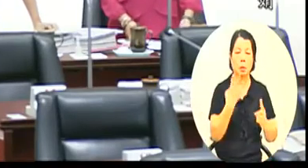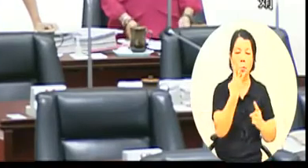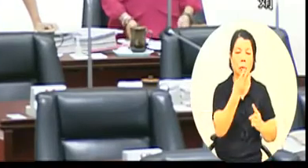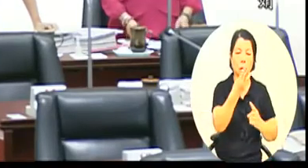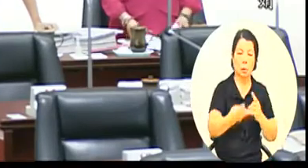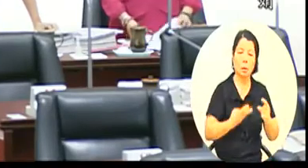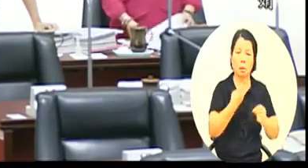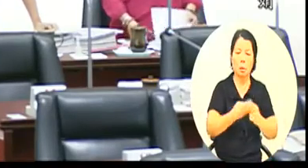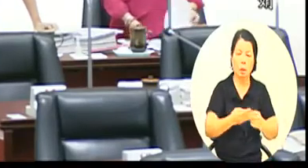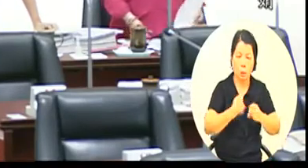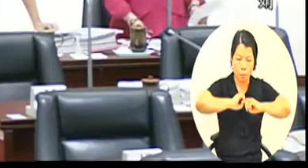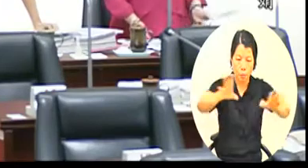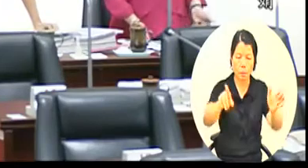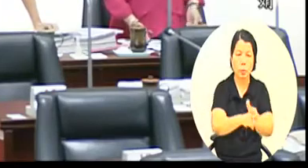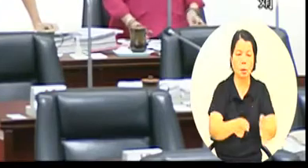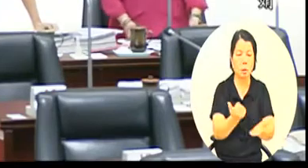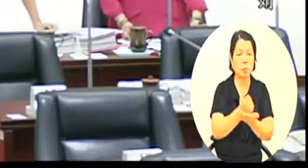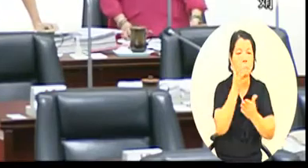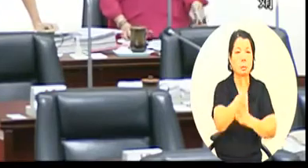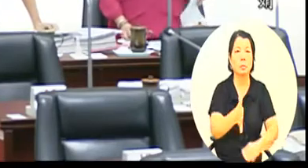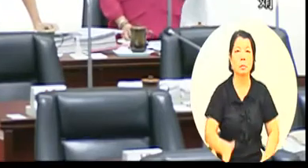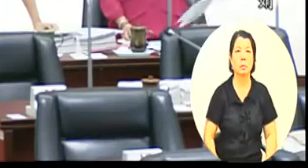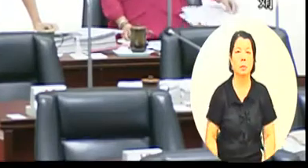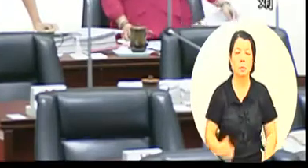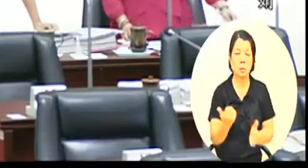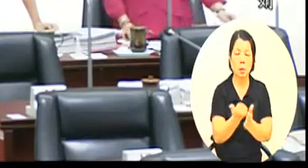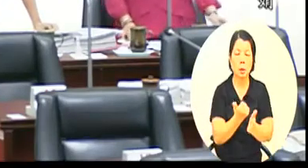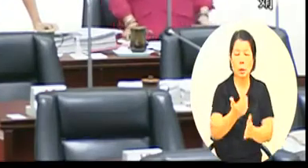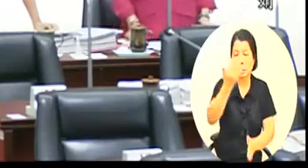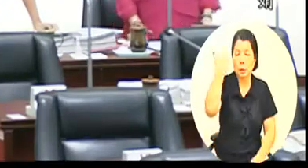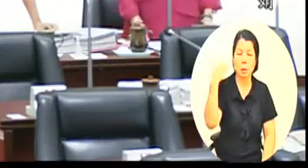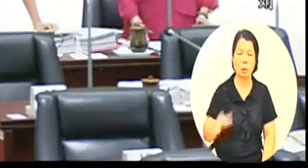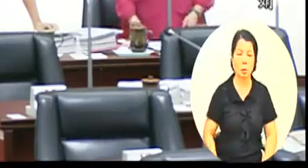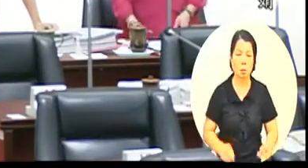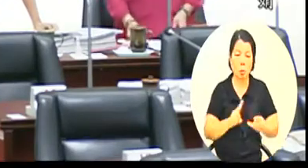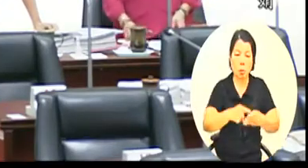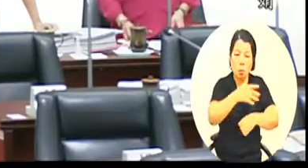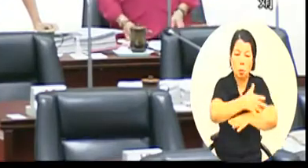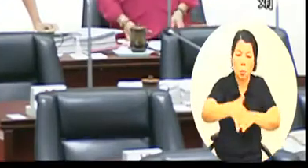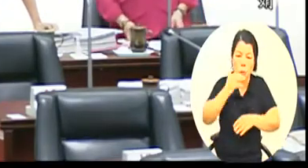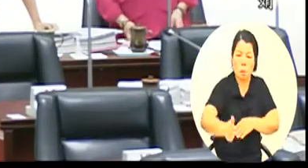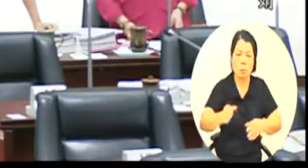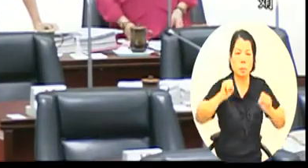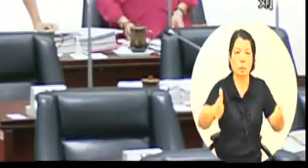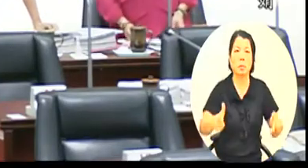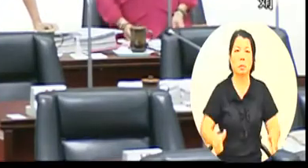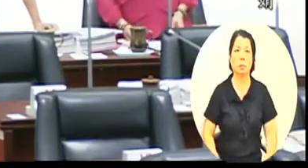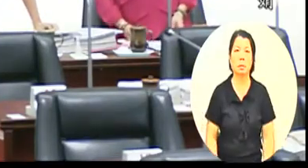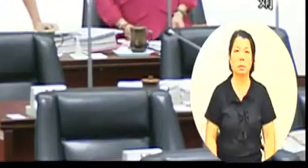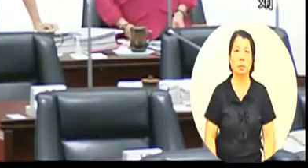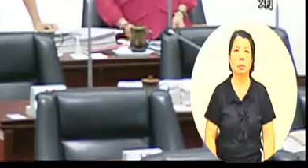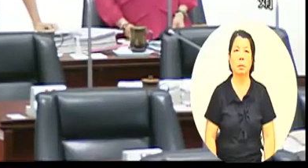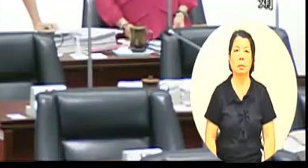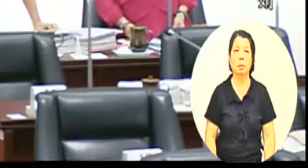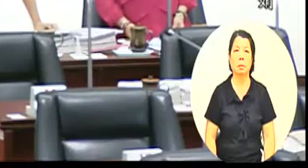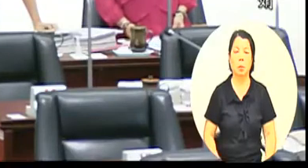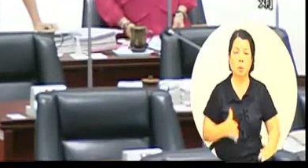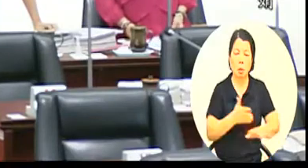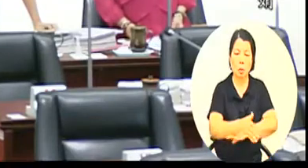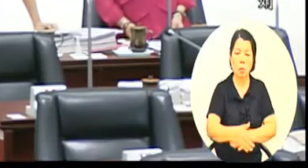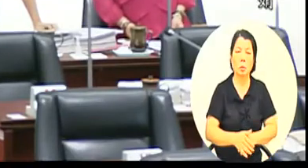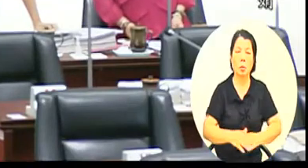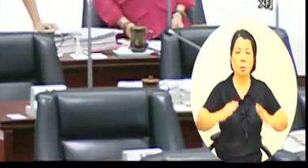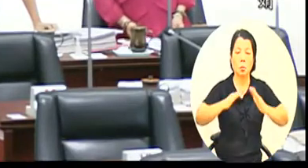104/03年颁定的时候，我先请教一下，虽然你当时不是主委，有通过我们那个都委会